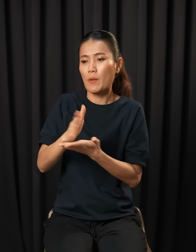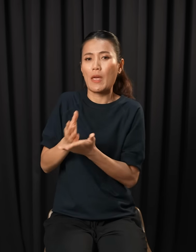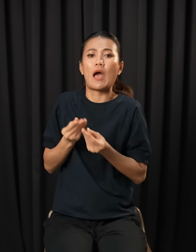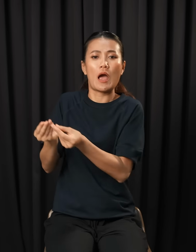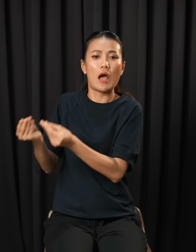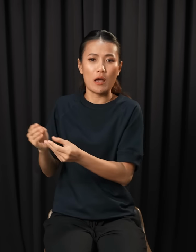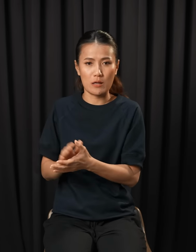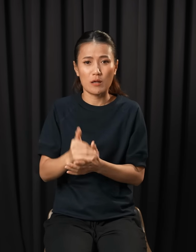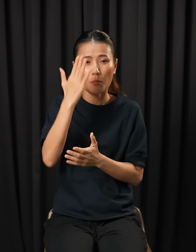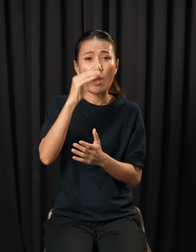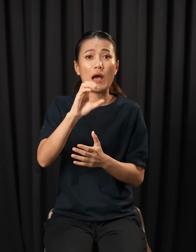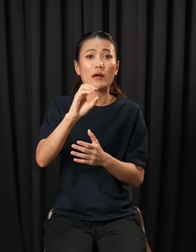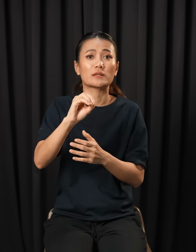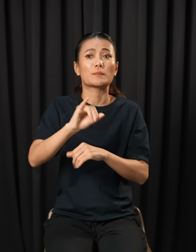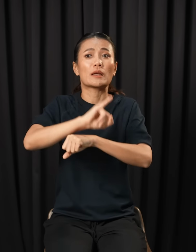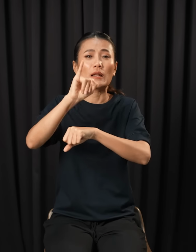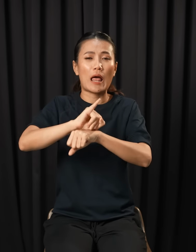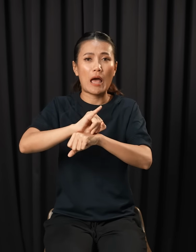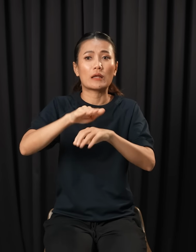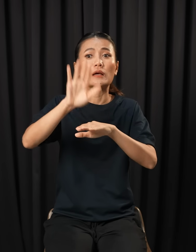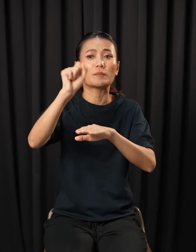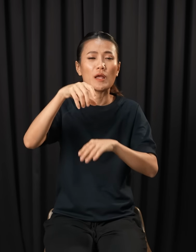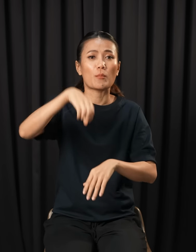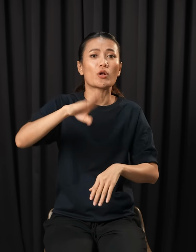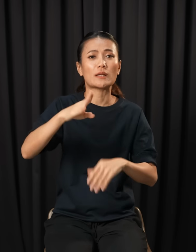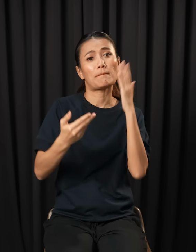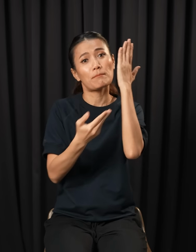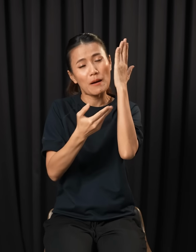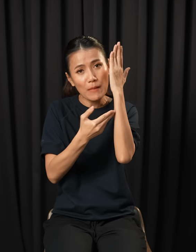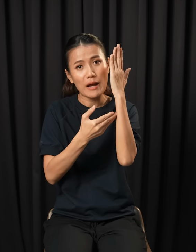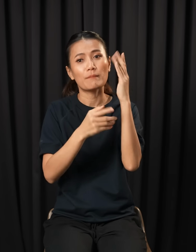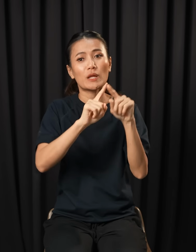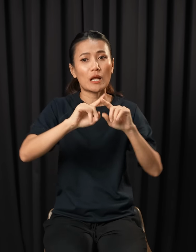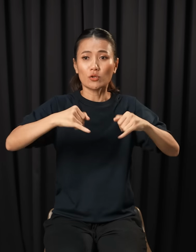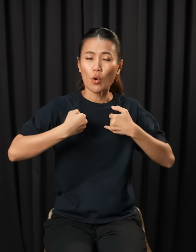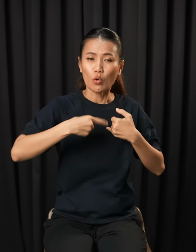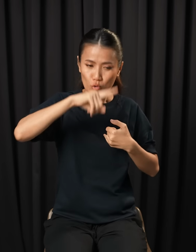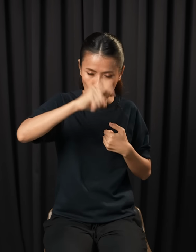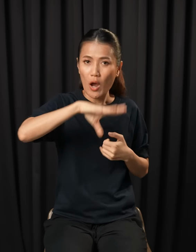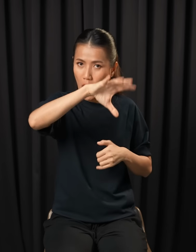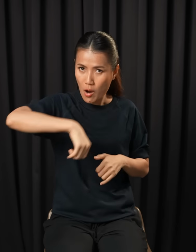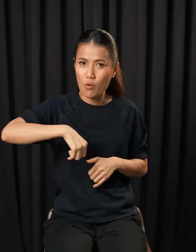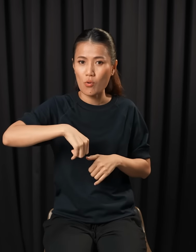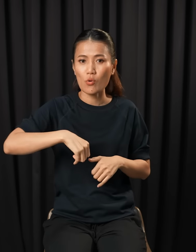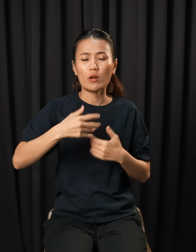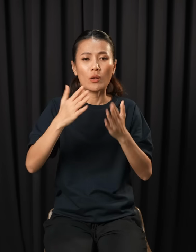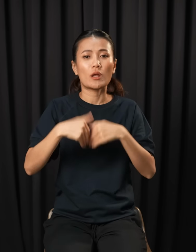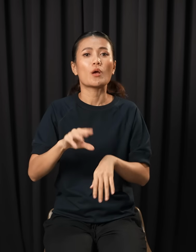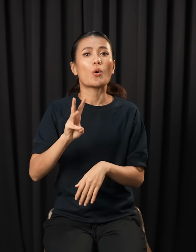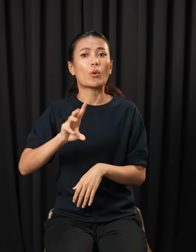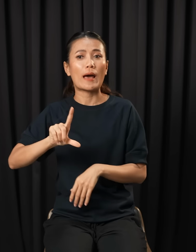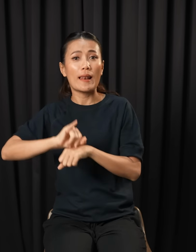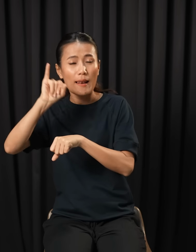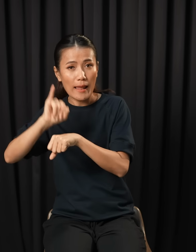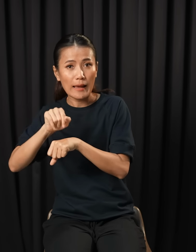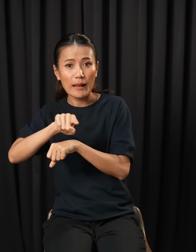ตรงนี้กลับมา ดึง4ล้านไร่นั ้นกลับมาให้กลับมาก่อนจากมือของนายทุนที่มันเกิน50ไร่ที่มีเงินมากกว่า10ล้านเป็นบริษัทปลาเป็นอะไรที่แบบ